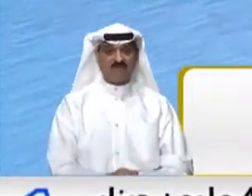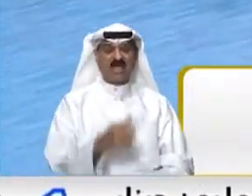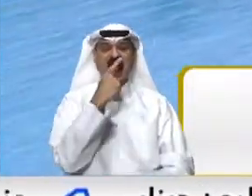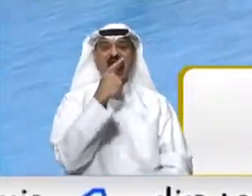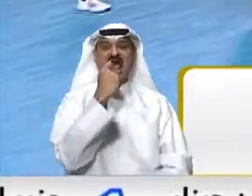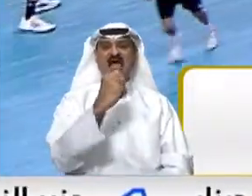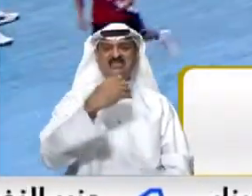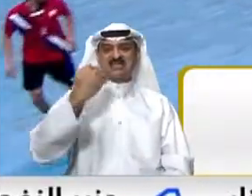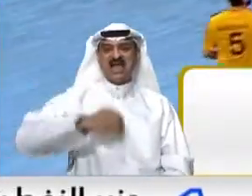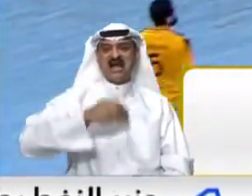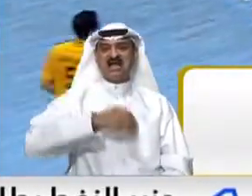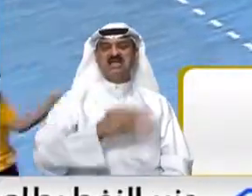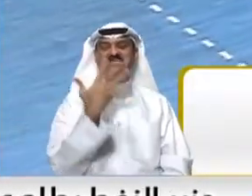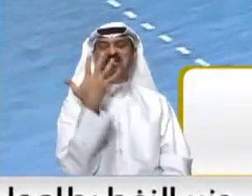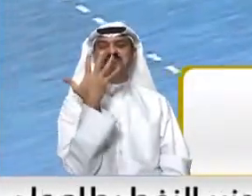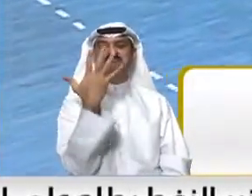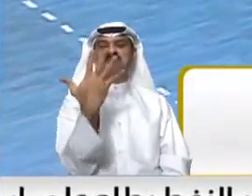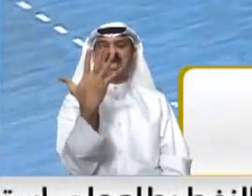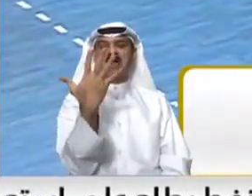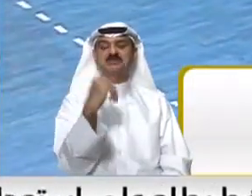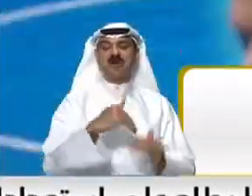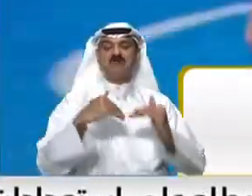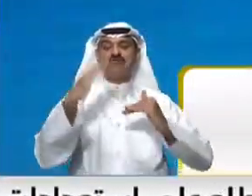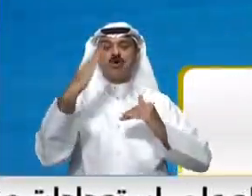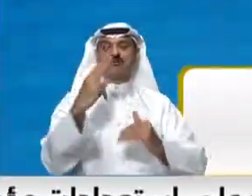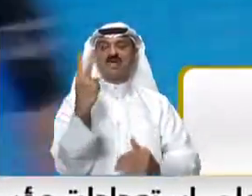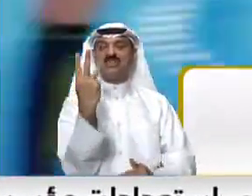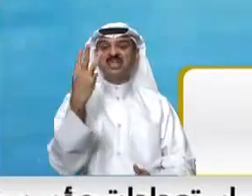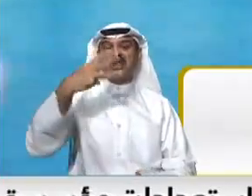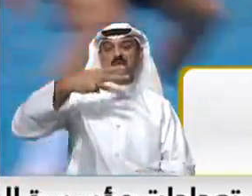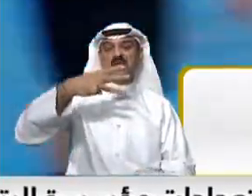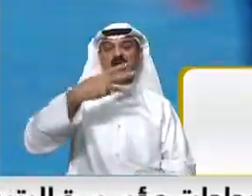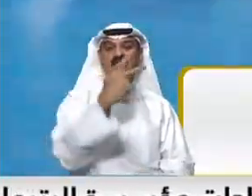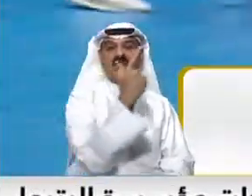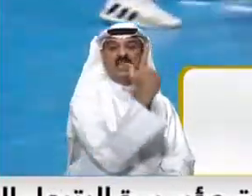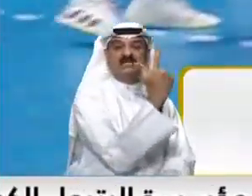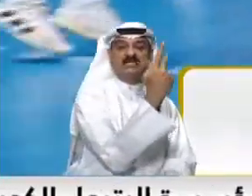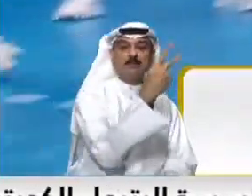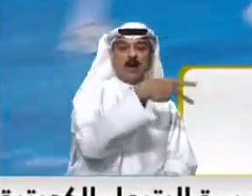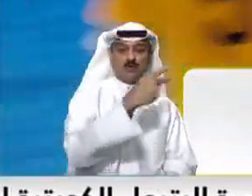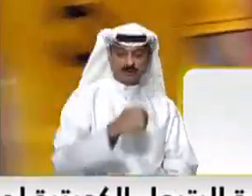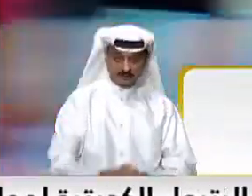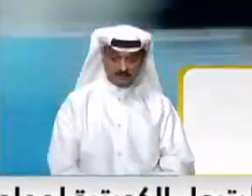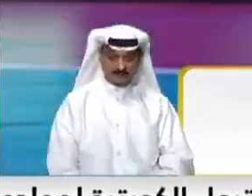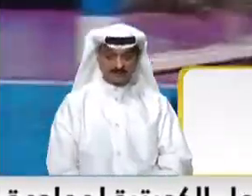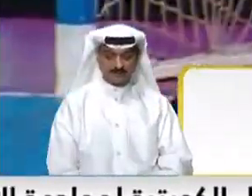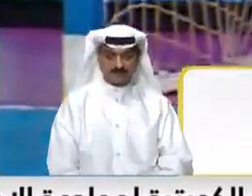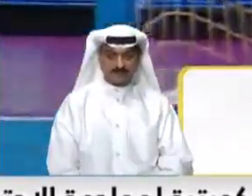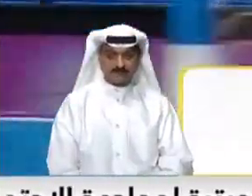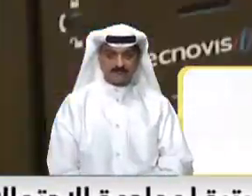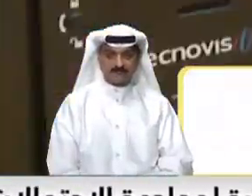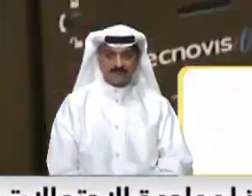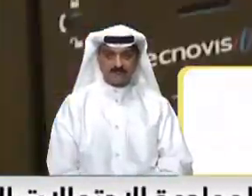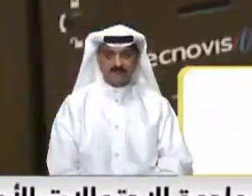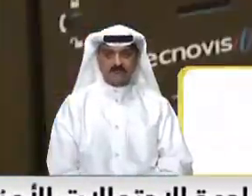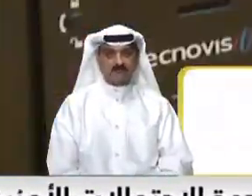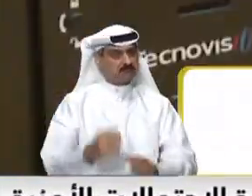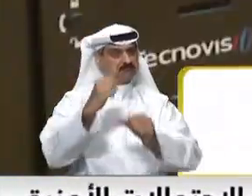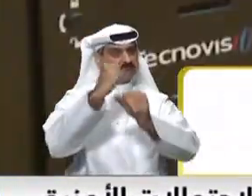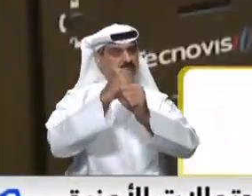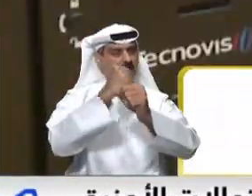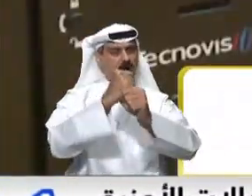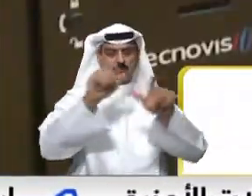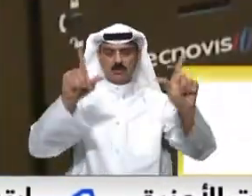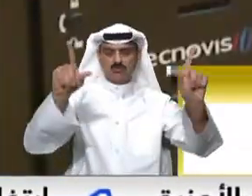فريق حيطان وبنتيجة 32 مقابل 27. فريق يعني أداء مرضي جدا للجهاز